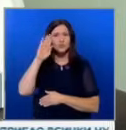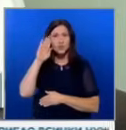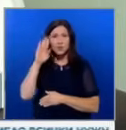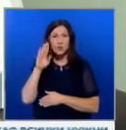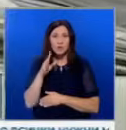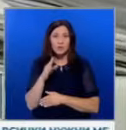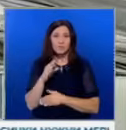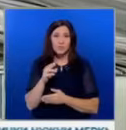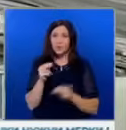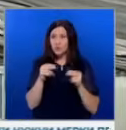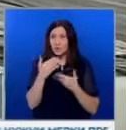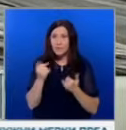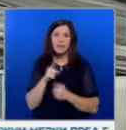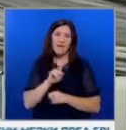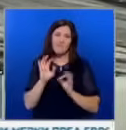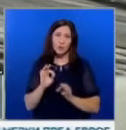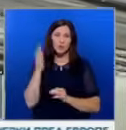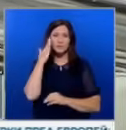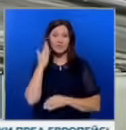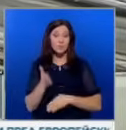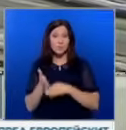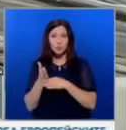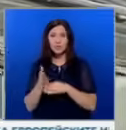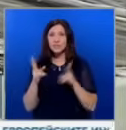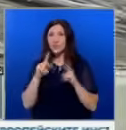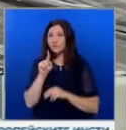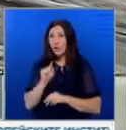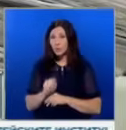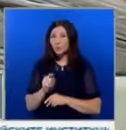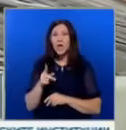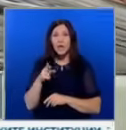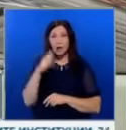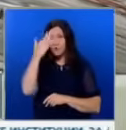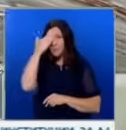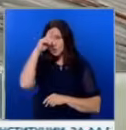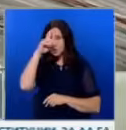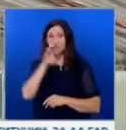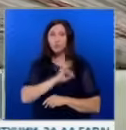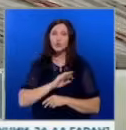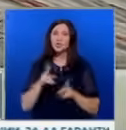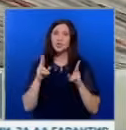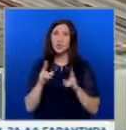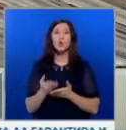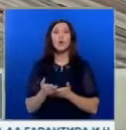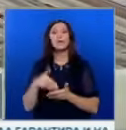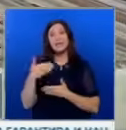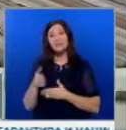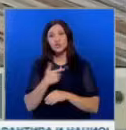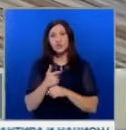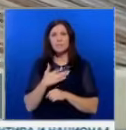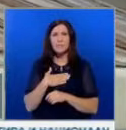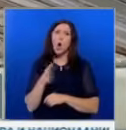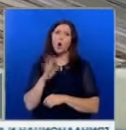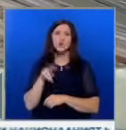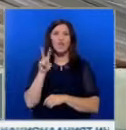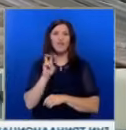не е вярно. От министерството са действали за решаване на казуса и онкоболната жена ще получи решението идната седмица. Има още